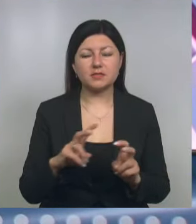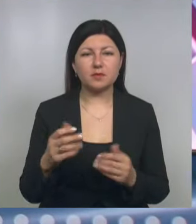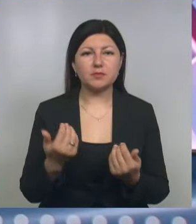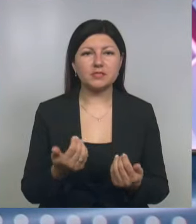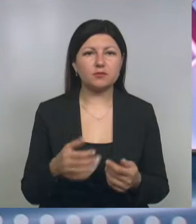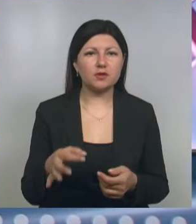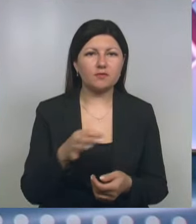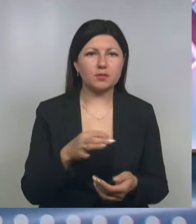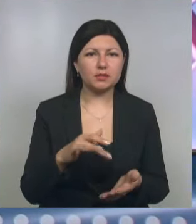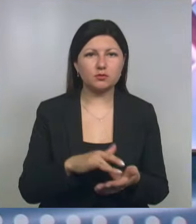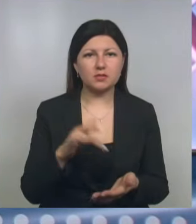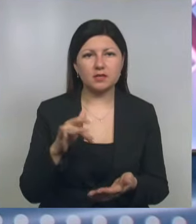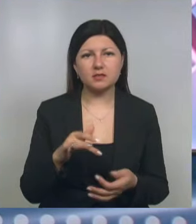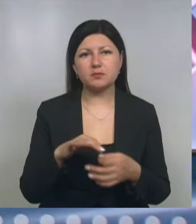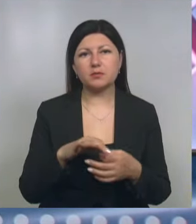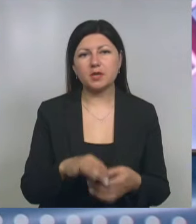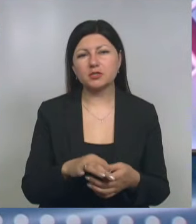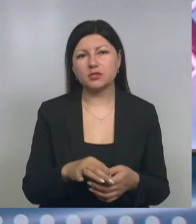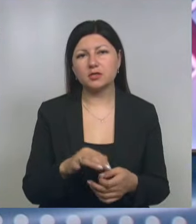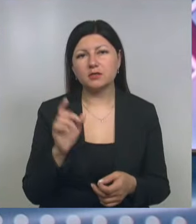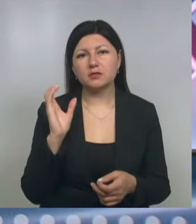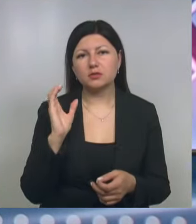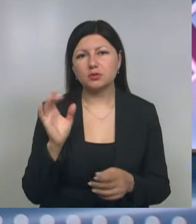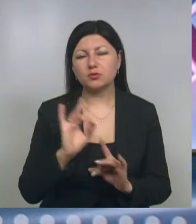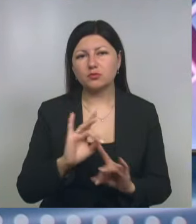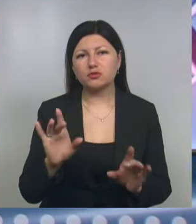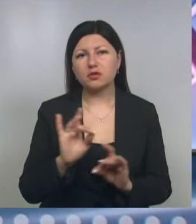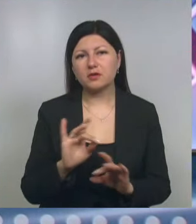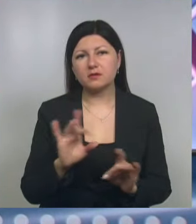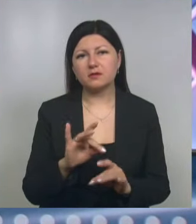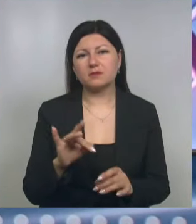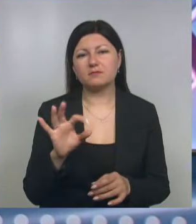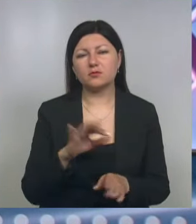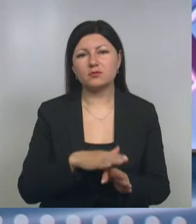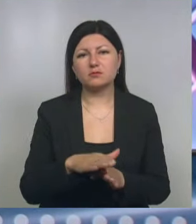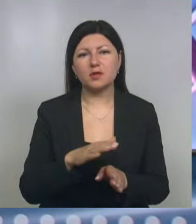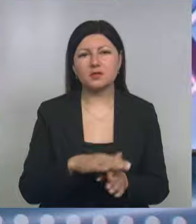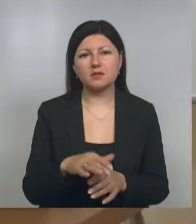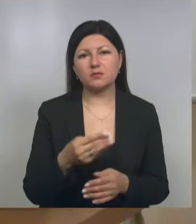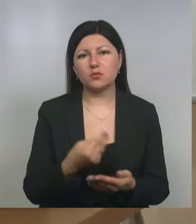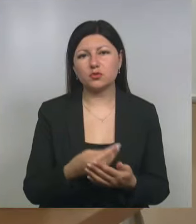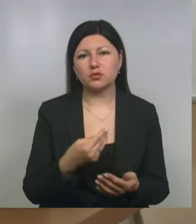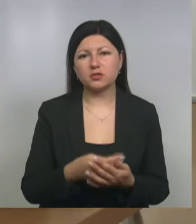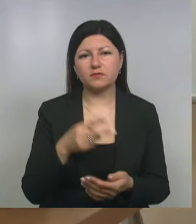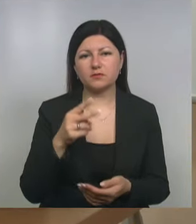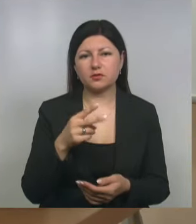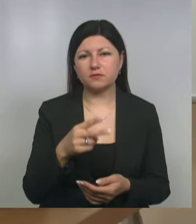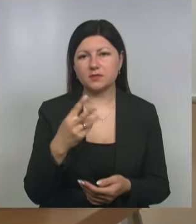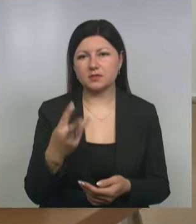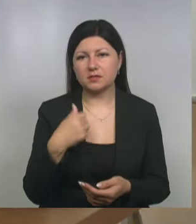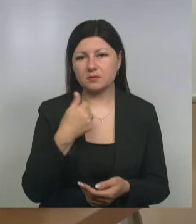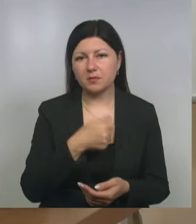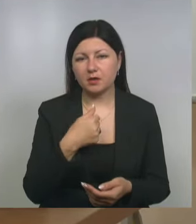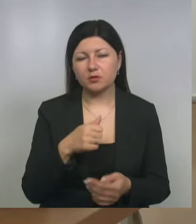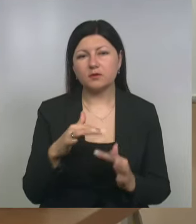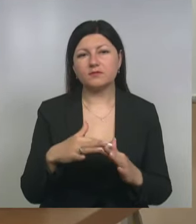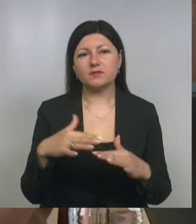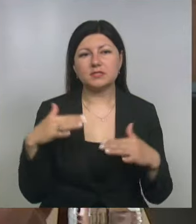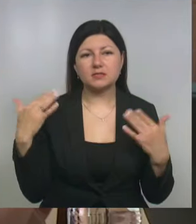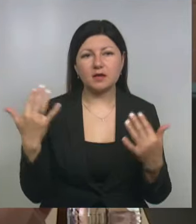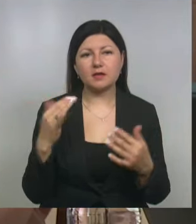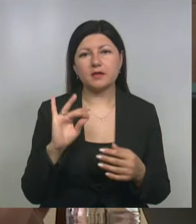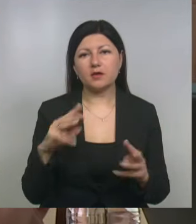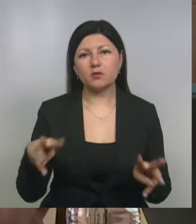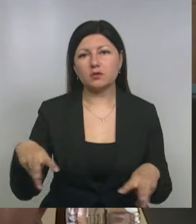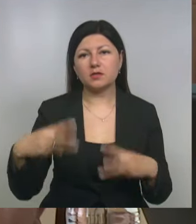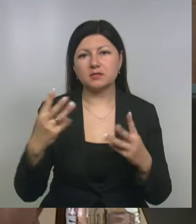Сегодня в областной столице прошли публичные слушания об исполнении бюджета в 2023 году. В зале и на